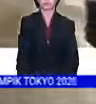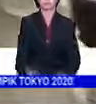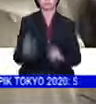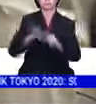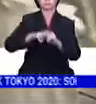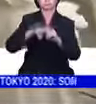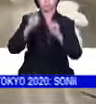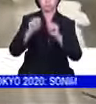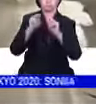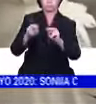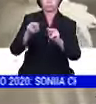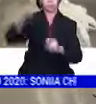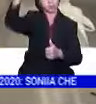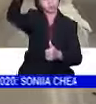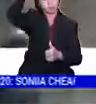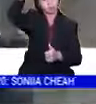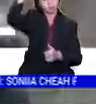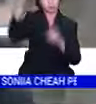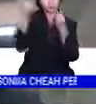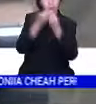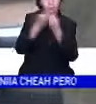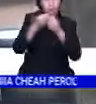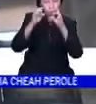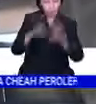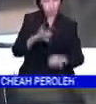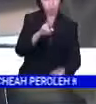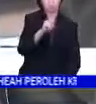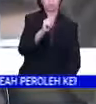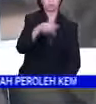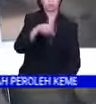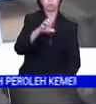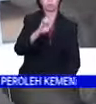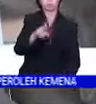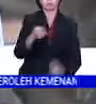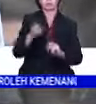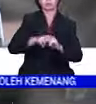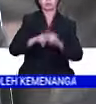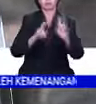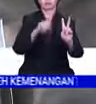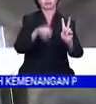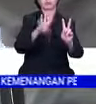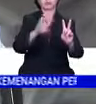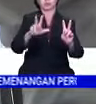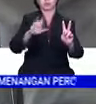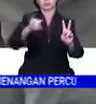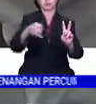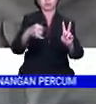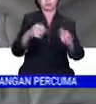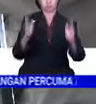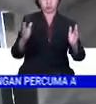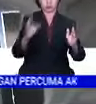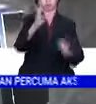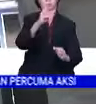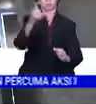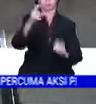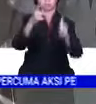Peningkatan itu dapat dilihat di Selangor. Bilangan ujian RT-PCR meningkat kepada 2.43 juta dalam tempoh